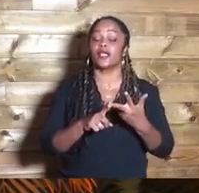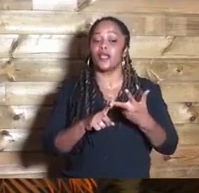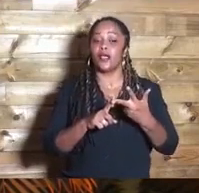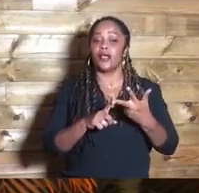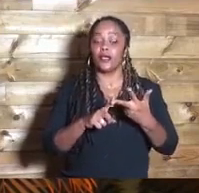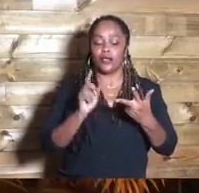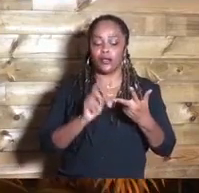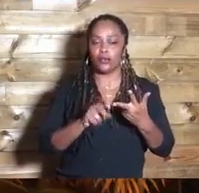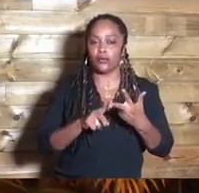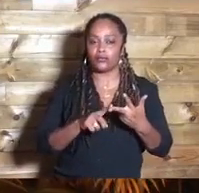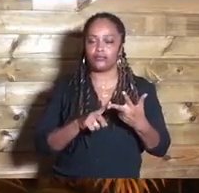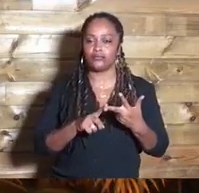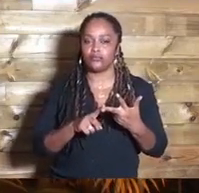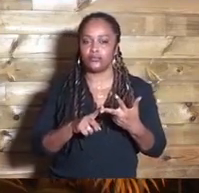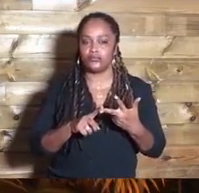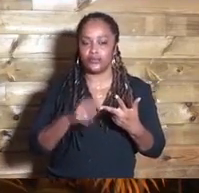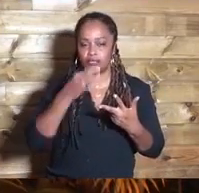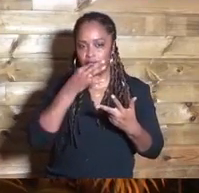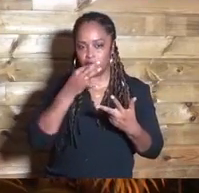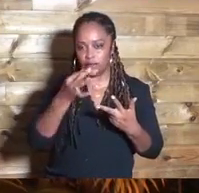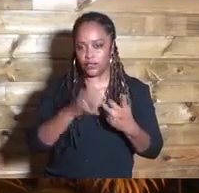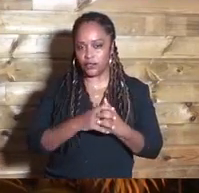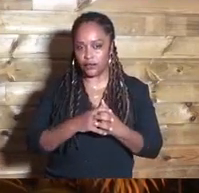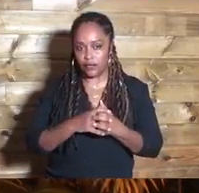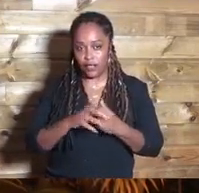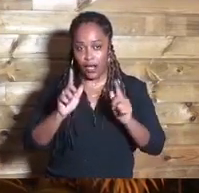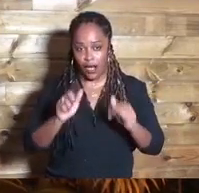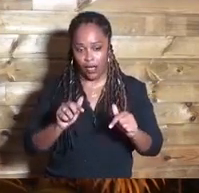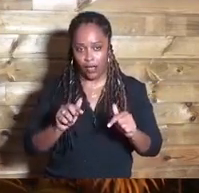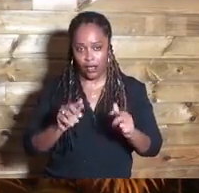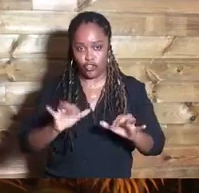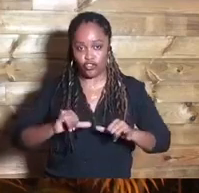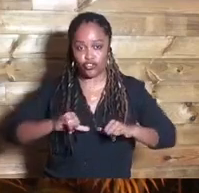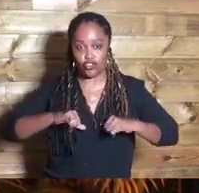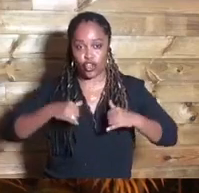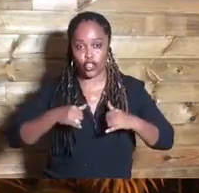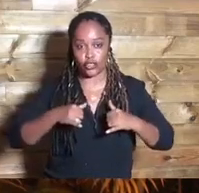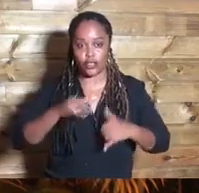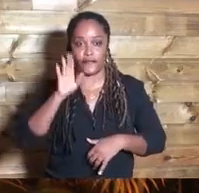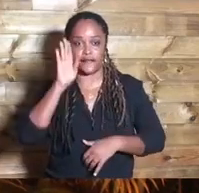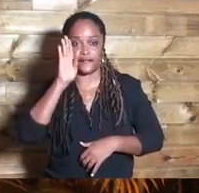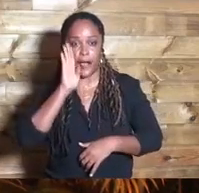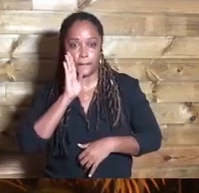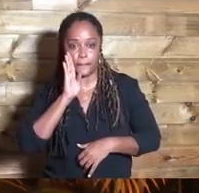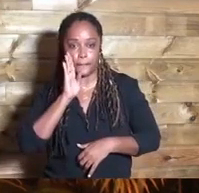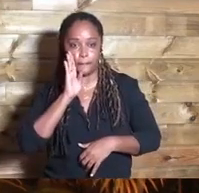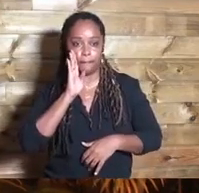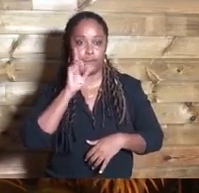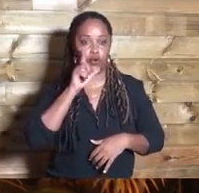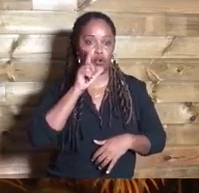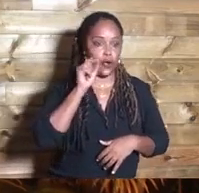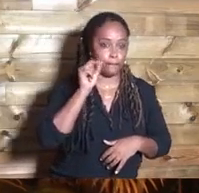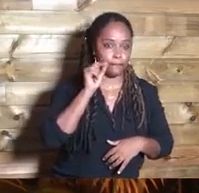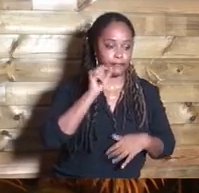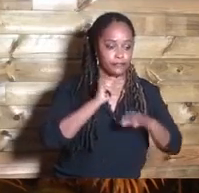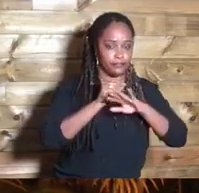c'est la remarquable implication dans un tel mouvement des jeunes et des femmes qui ne sont pas là